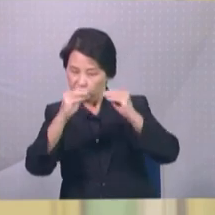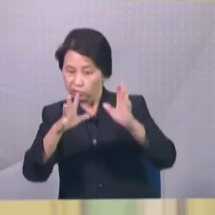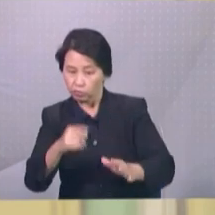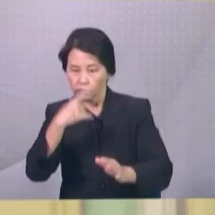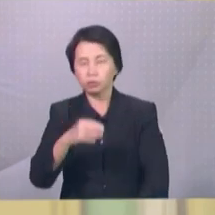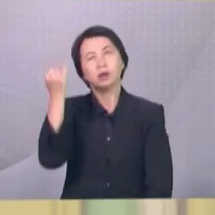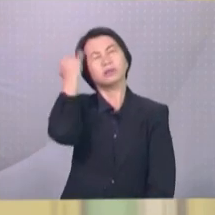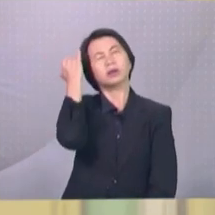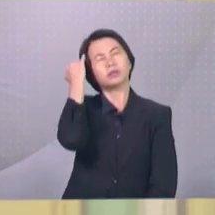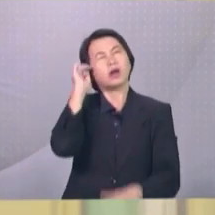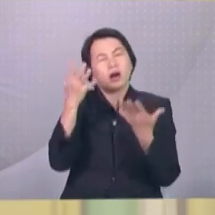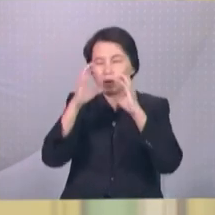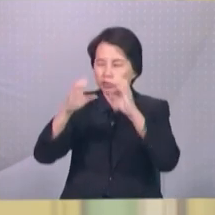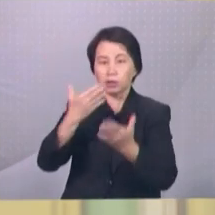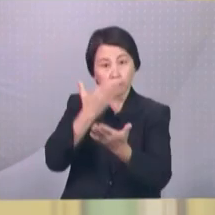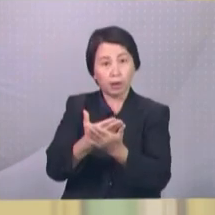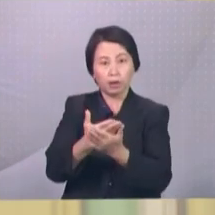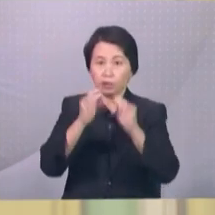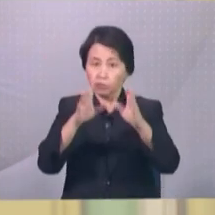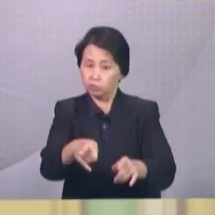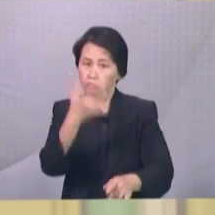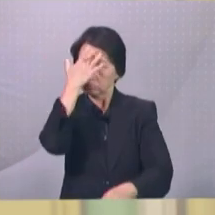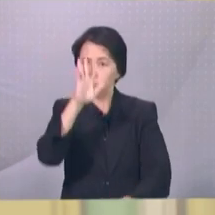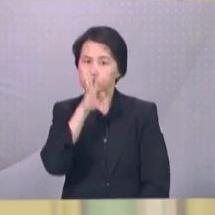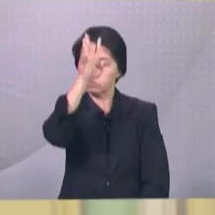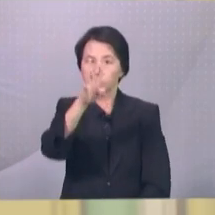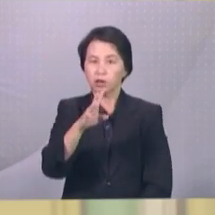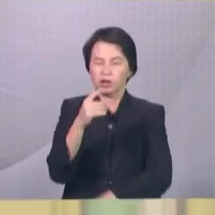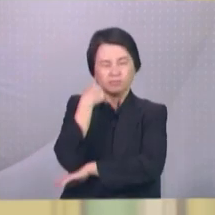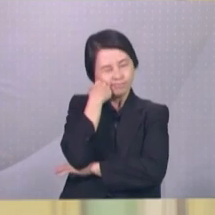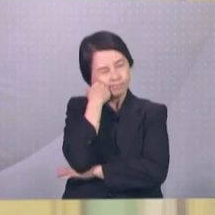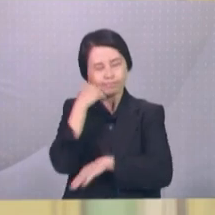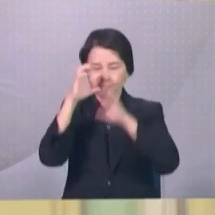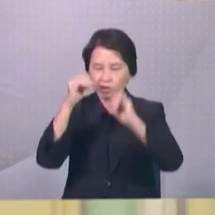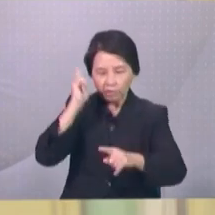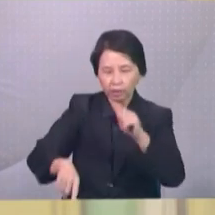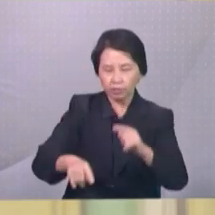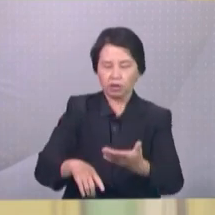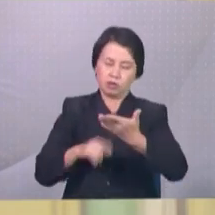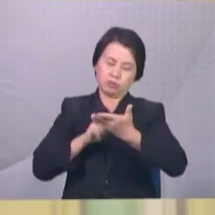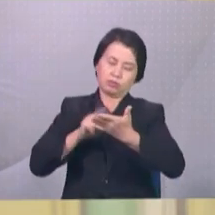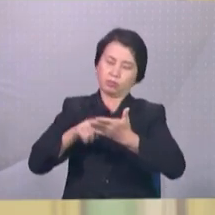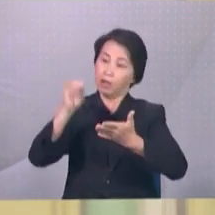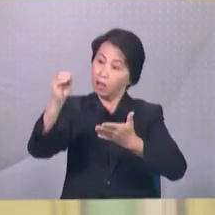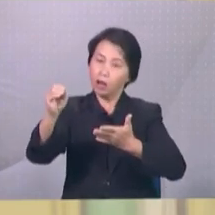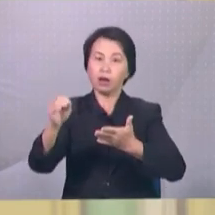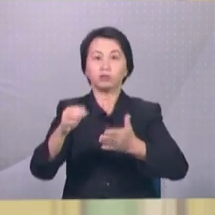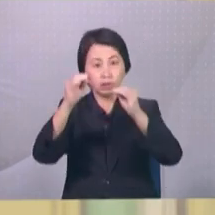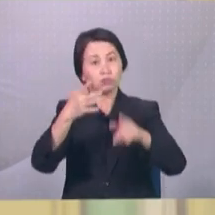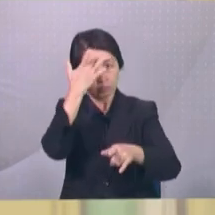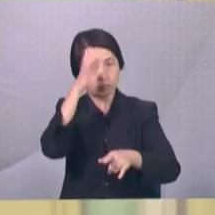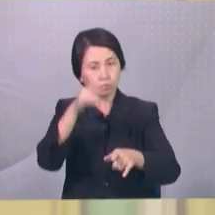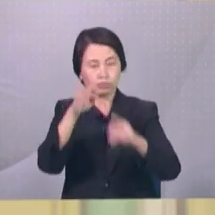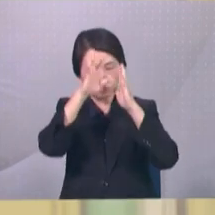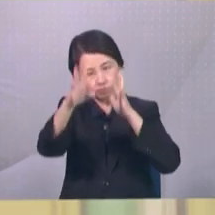untuk mencari kaedah yang terbaik. Guru-guru ini cukup kreatif, ya. Kalau dia tak boleh satu cara, kadang-kadang dengan telefon pun dia buat pelbagai kaedah dia boleh gunakan.